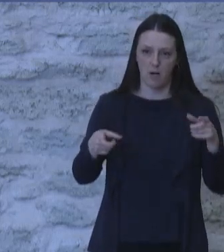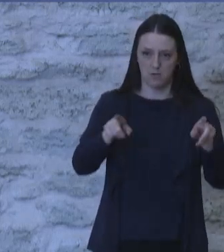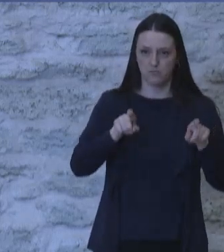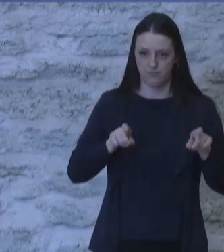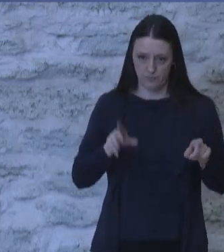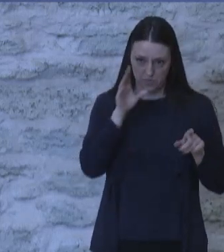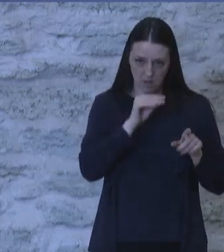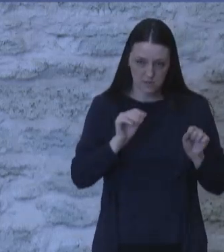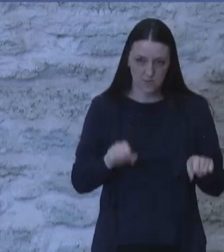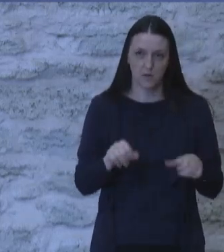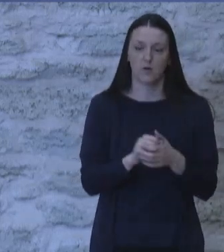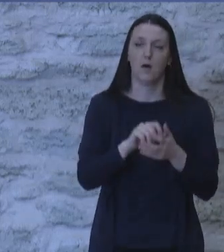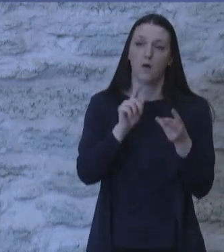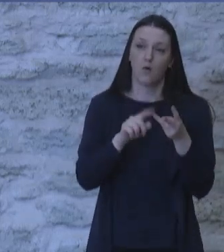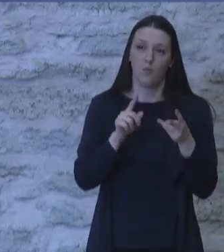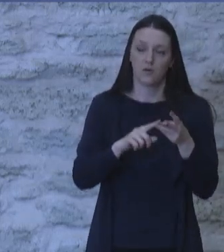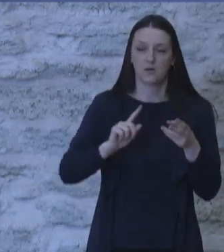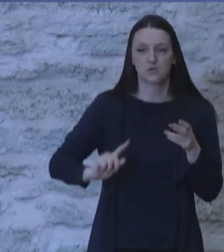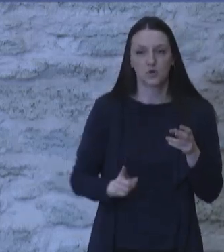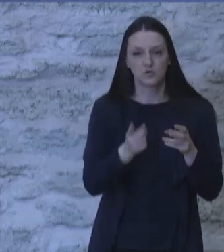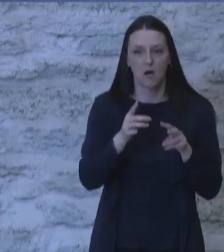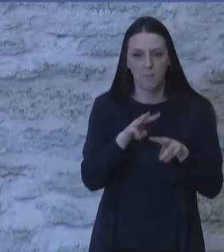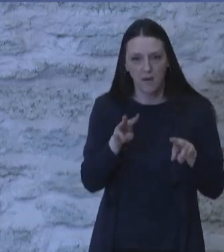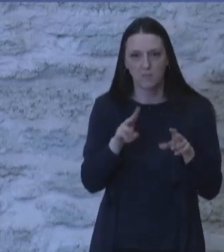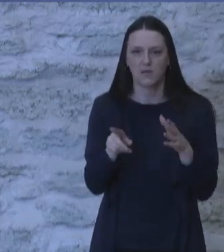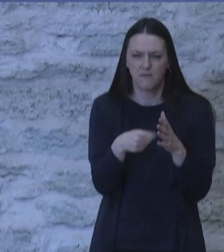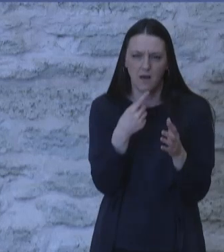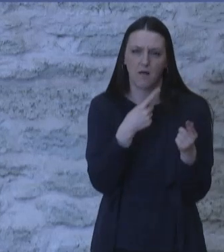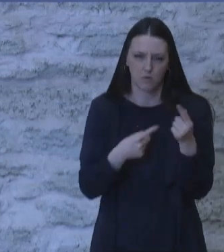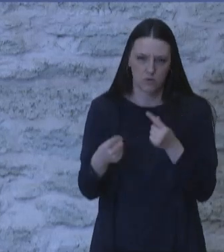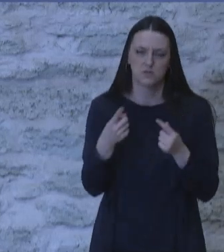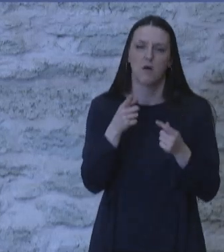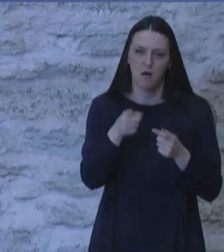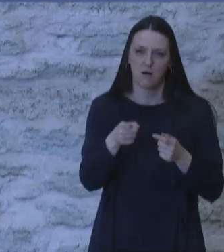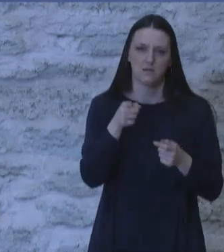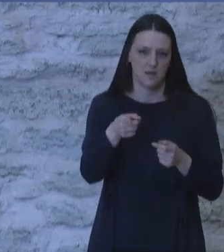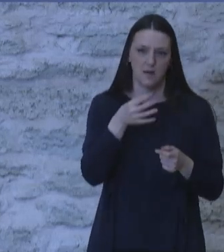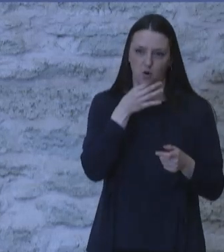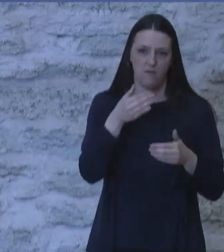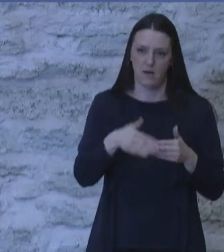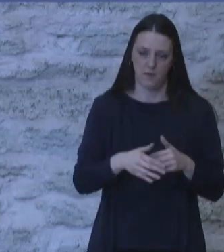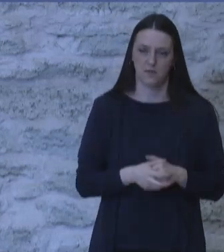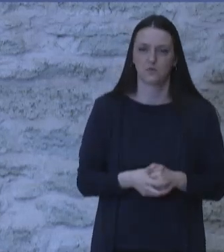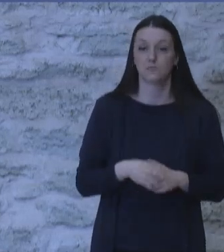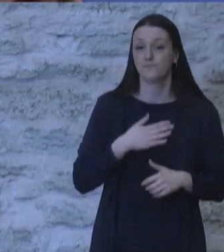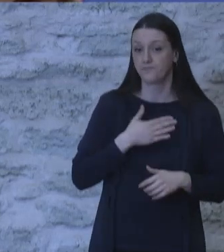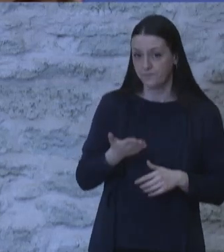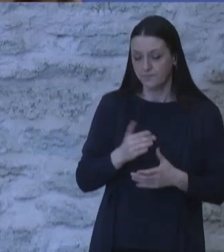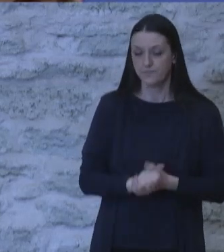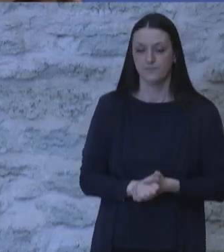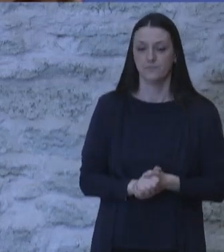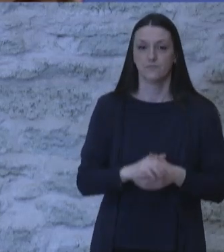arutasime ka erinevat sotsiaalmeed, mille arutadu me jätkame. Aitäh. Õpetan selle küsimuse käsitlemise